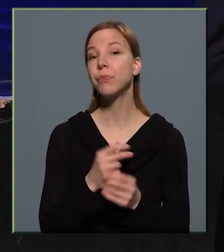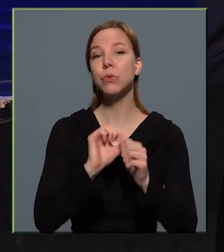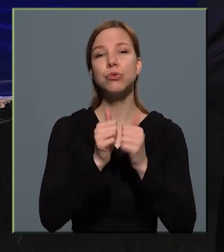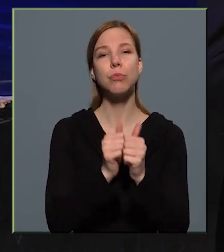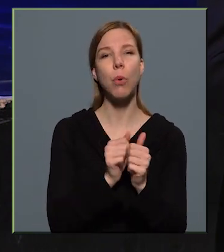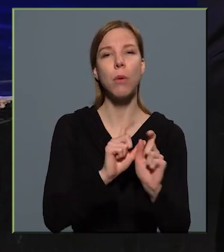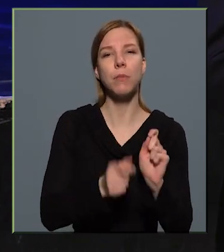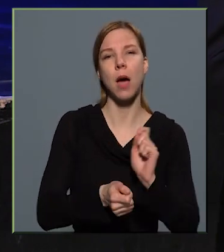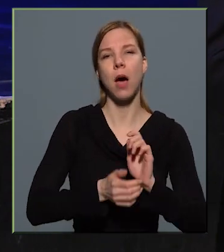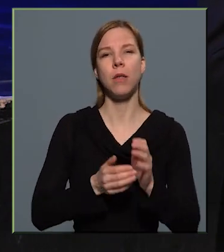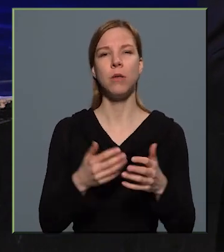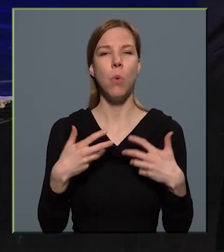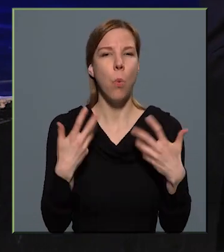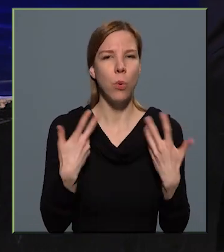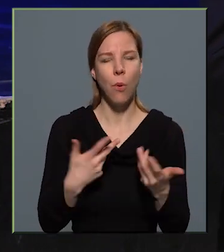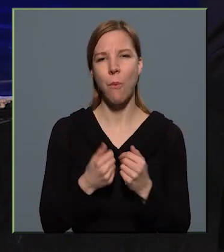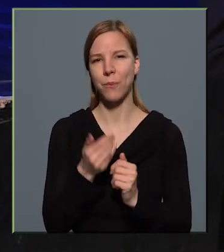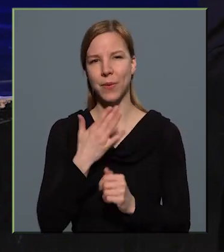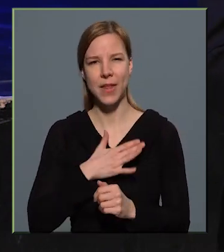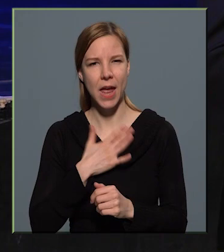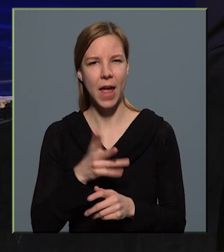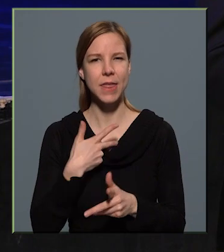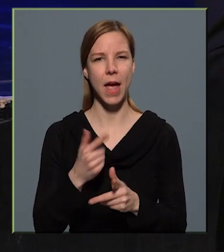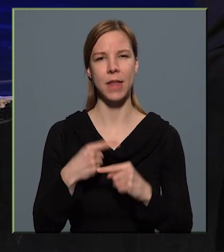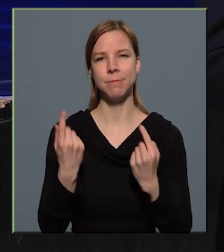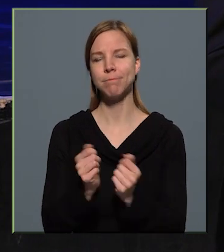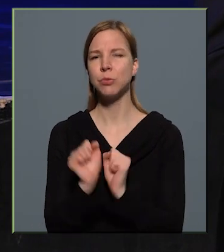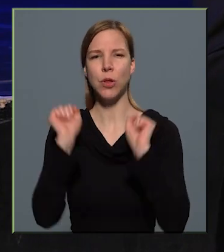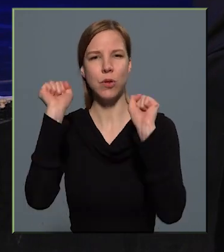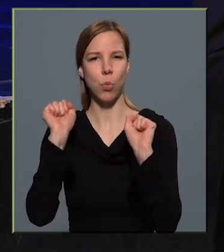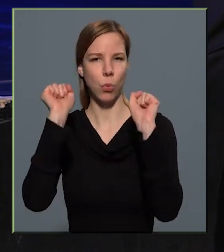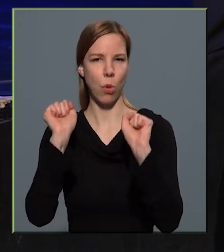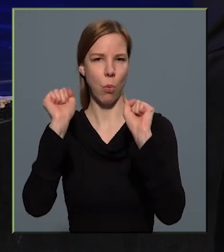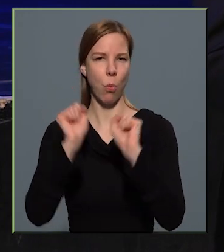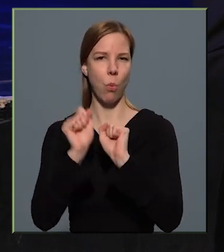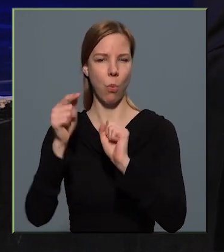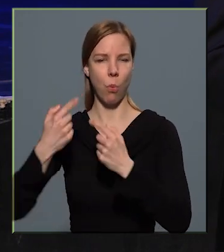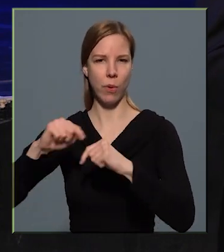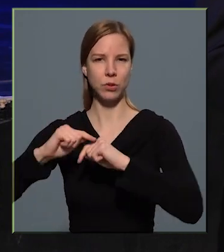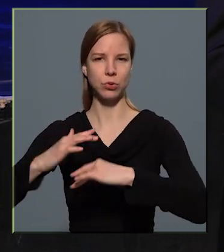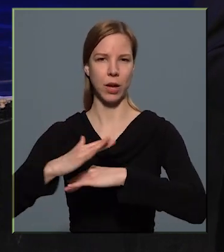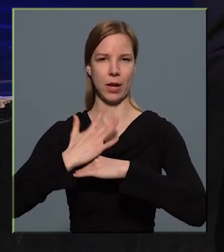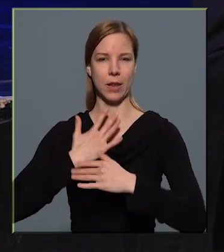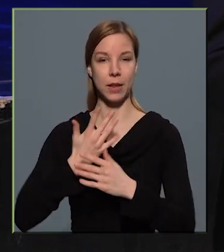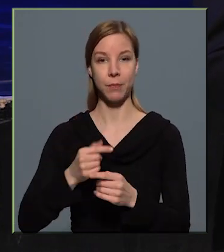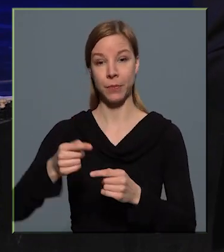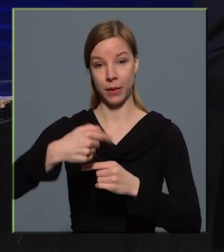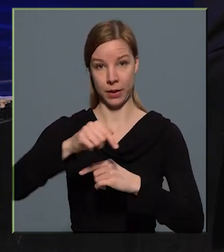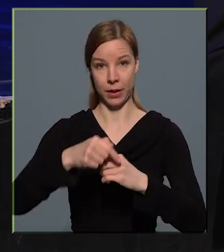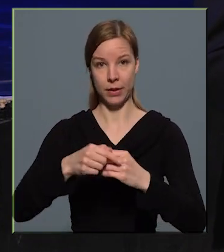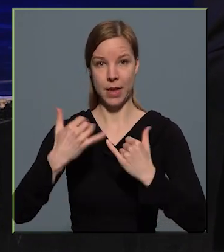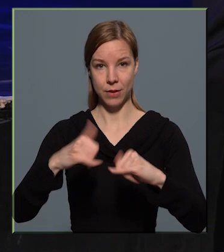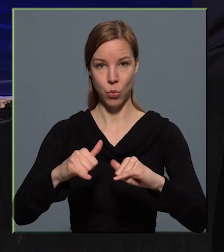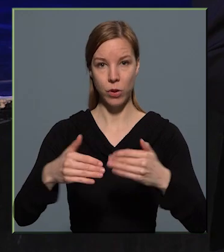szeretete és az a szenvedély, amit nektek szurkolva minden versenyen megérzünk mi is. Ti álltok oda a